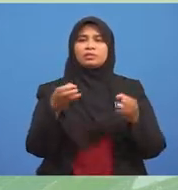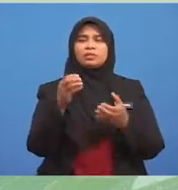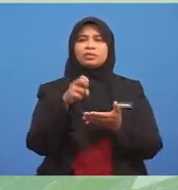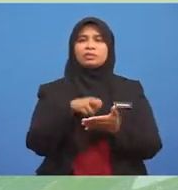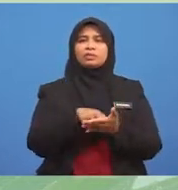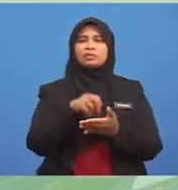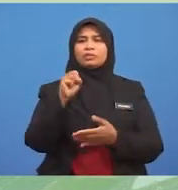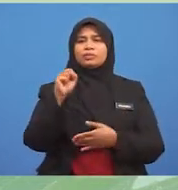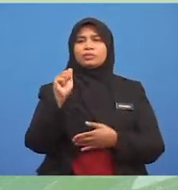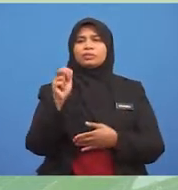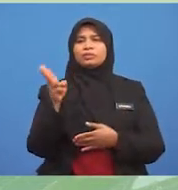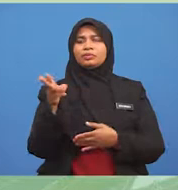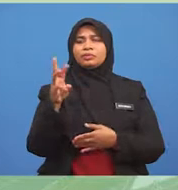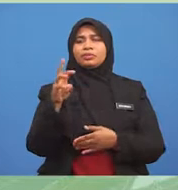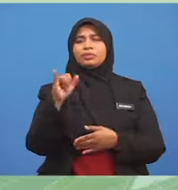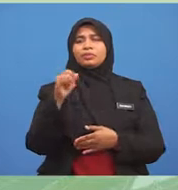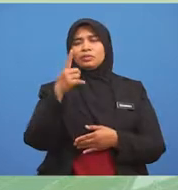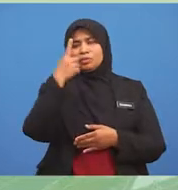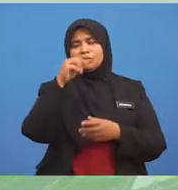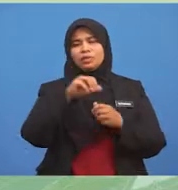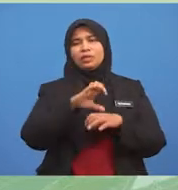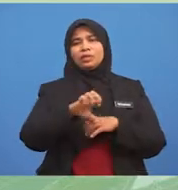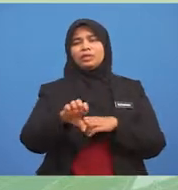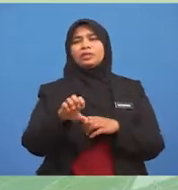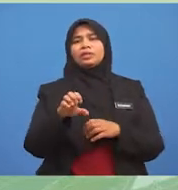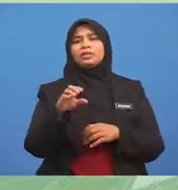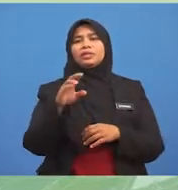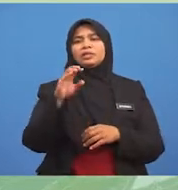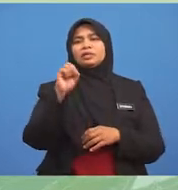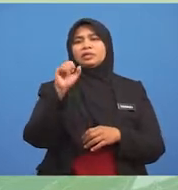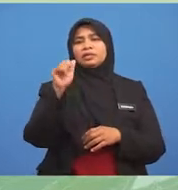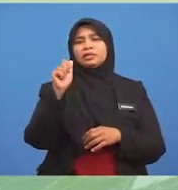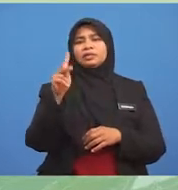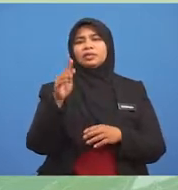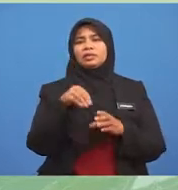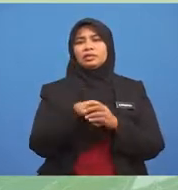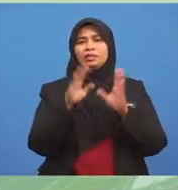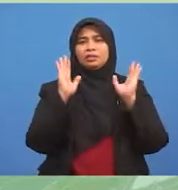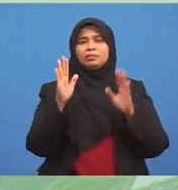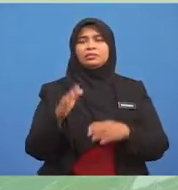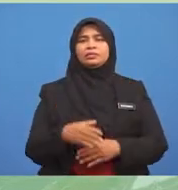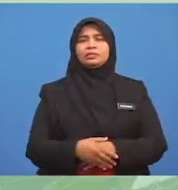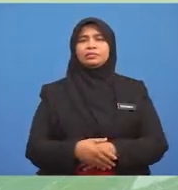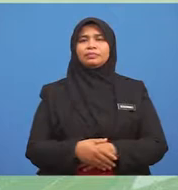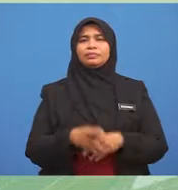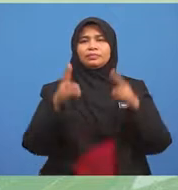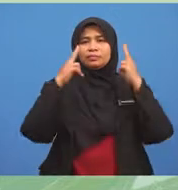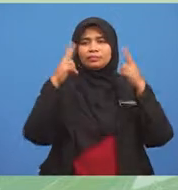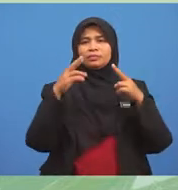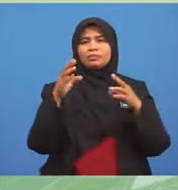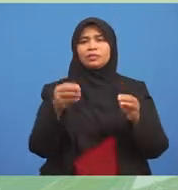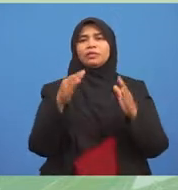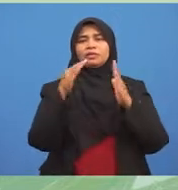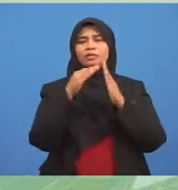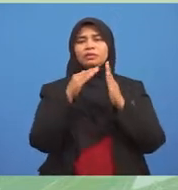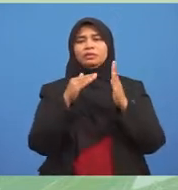untuk menghilangkan syak di dalam solat. Di sini, Ustazah nak senaraikan perkara-perkara yang